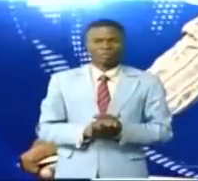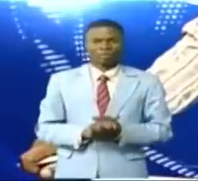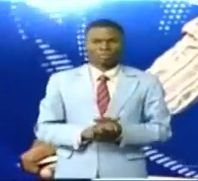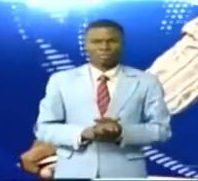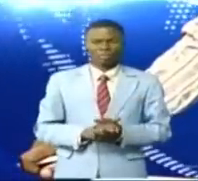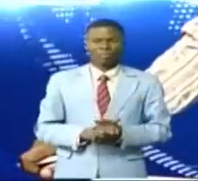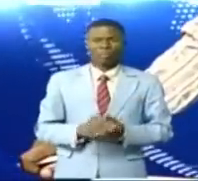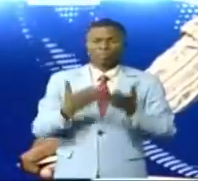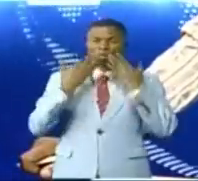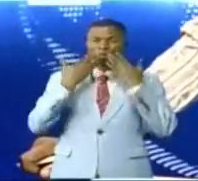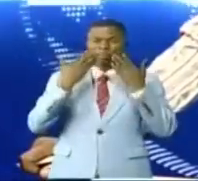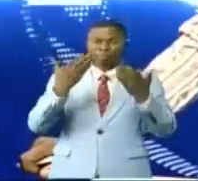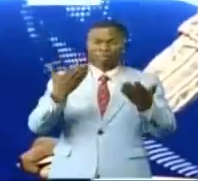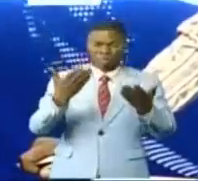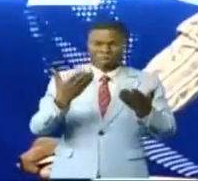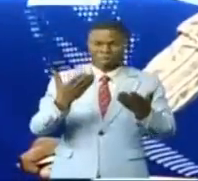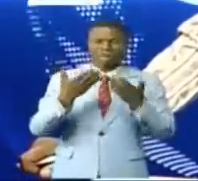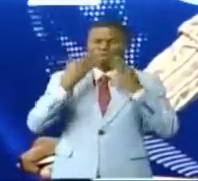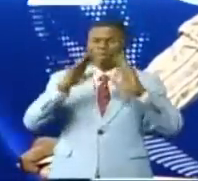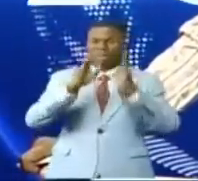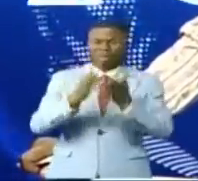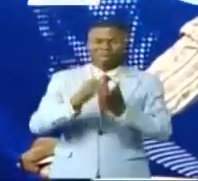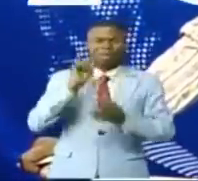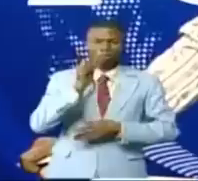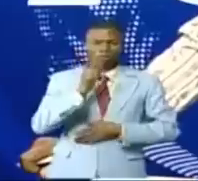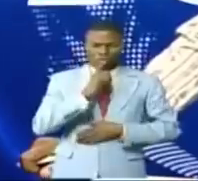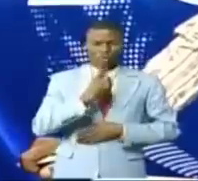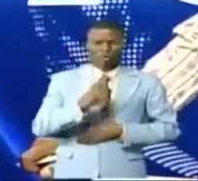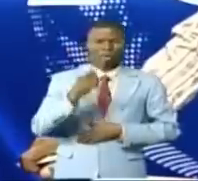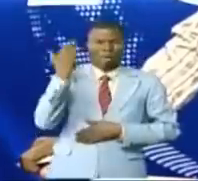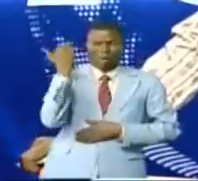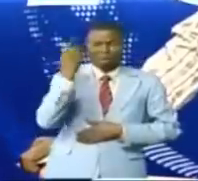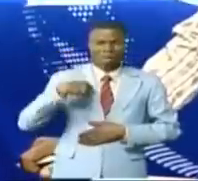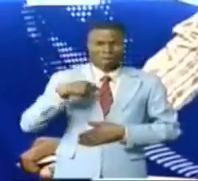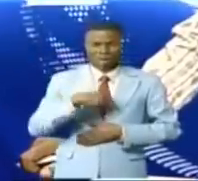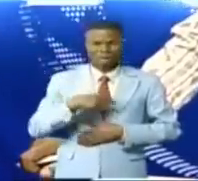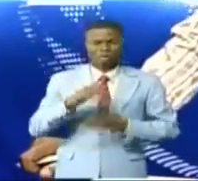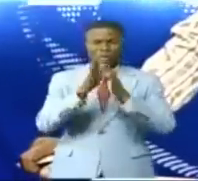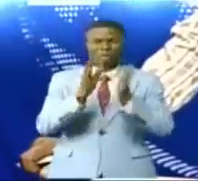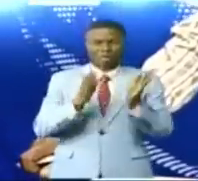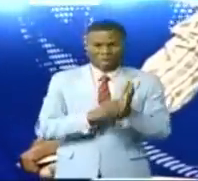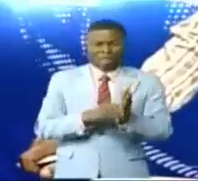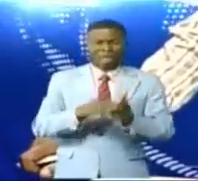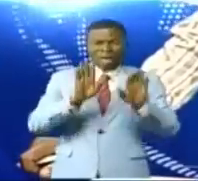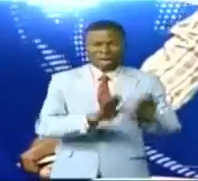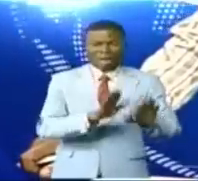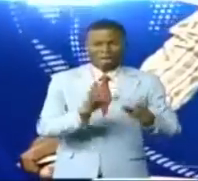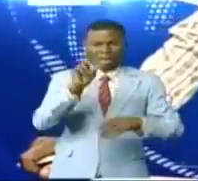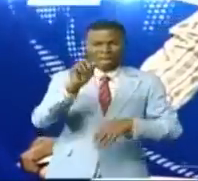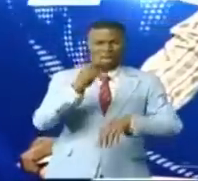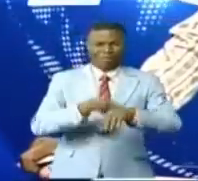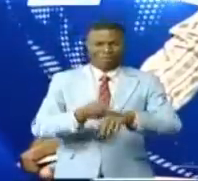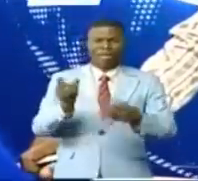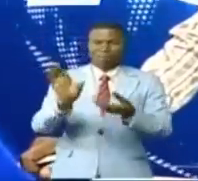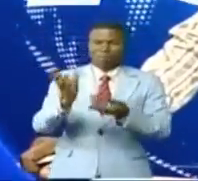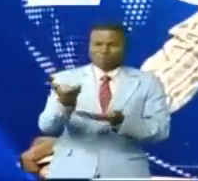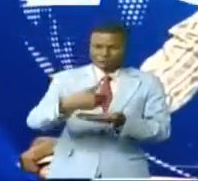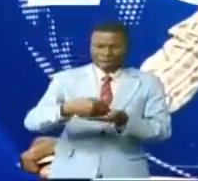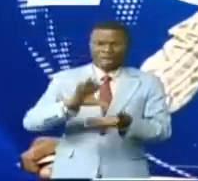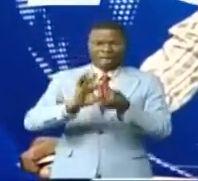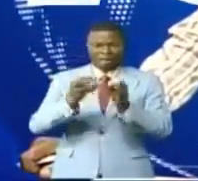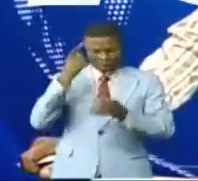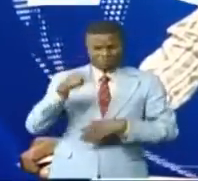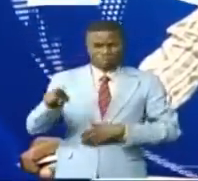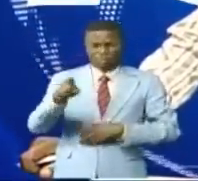C'est avec cet élément que nous terminons ce journal des 19h. Retenez qu'à 20h, Sandra Nyangui reviendra sur ce même